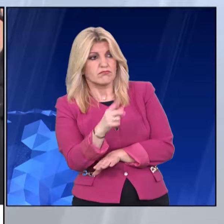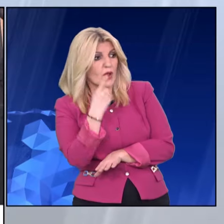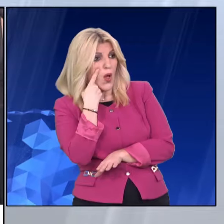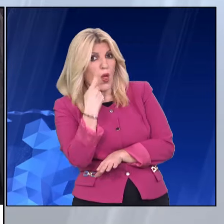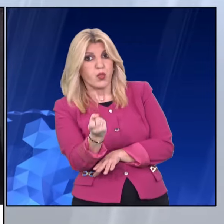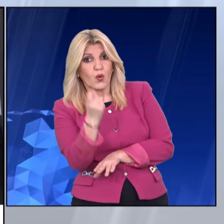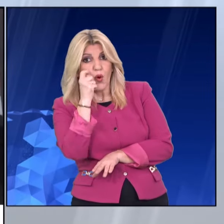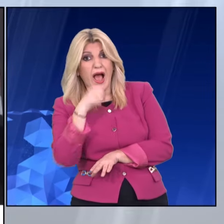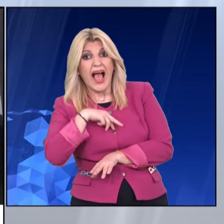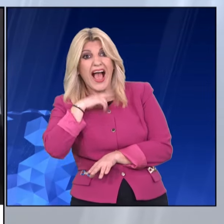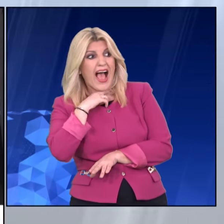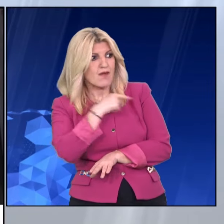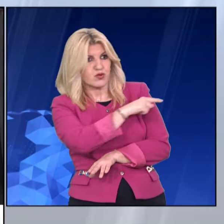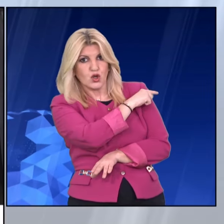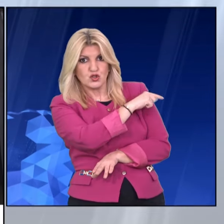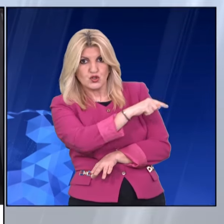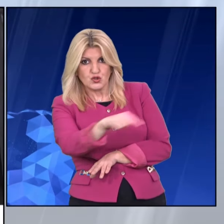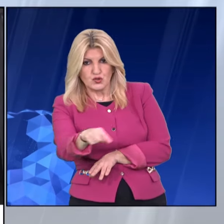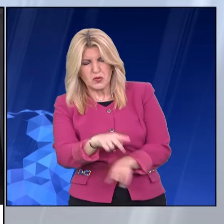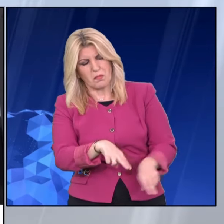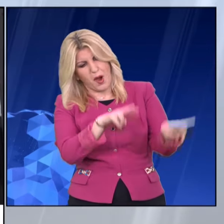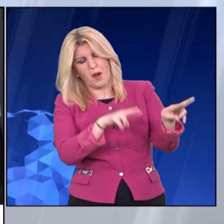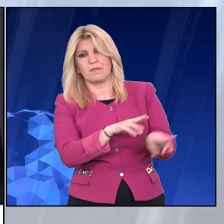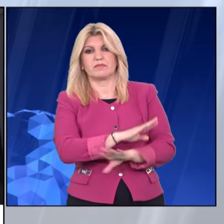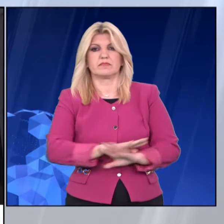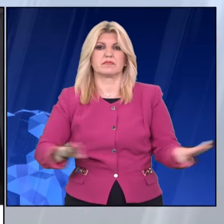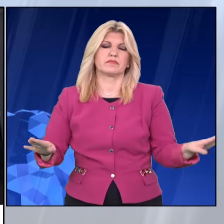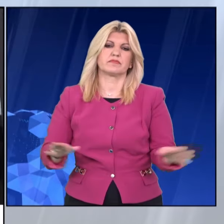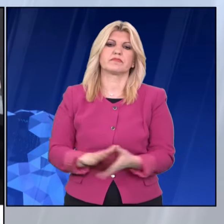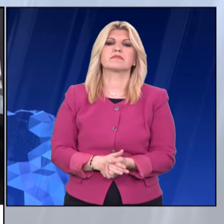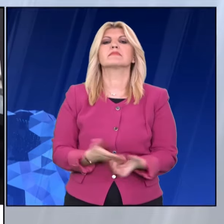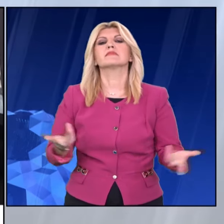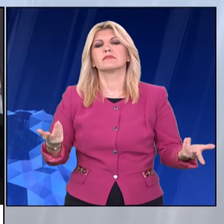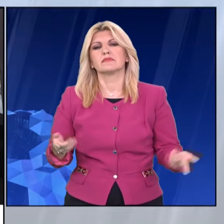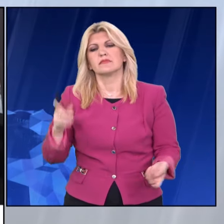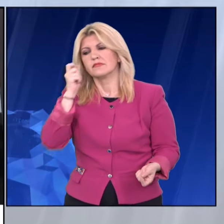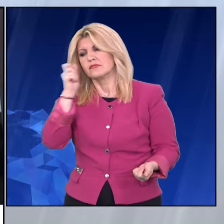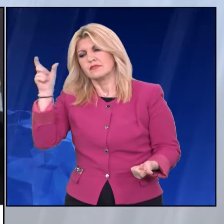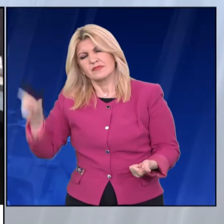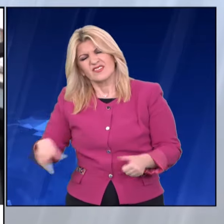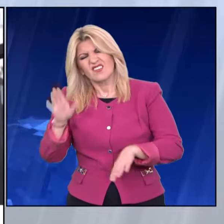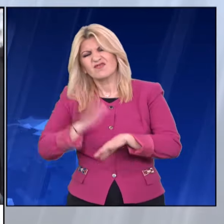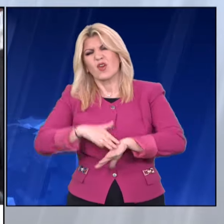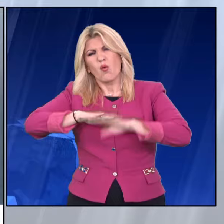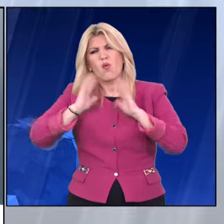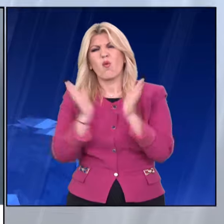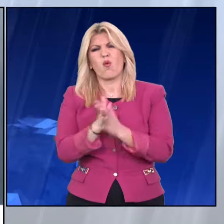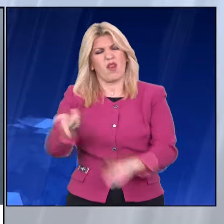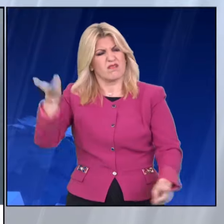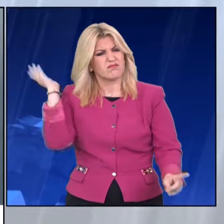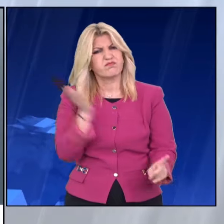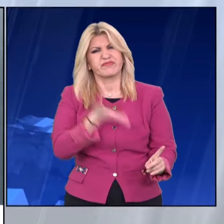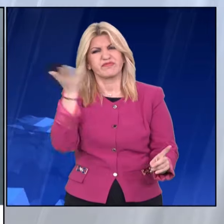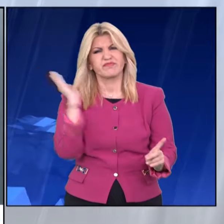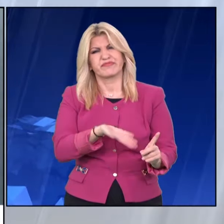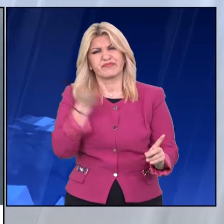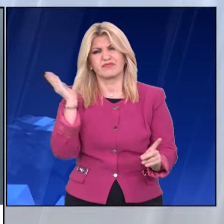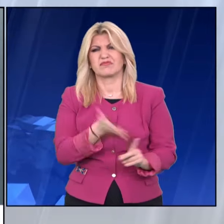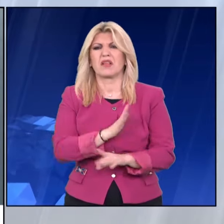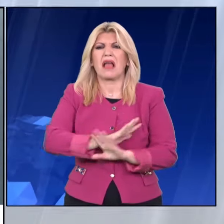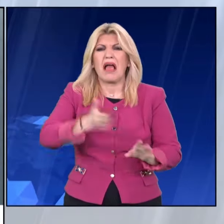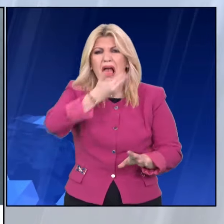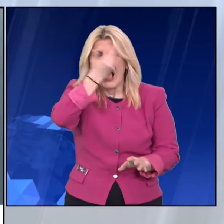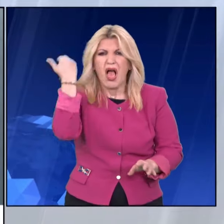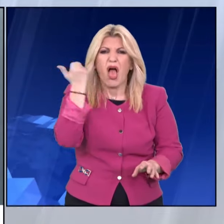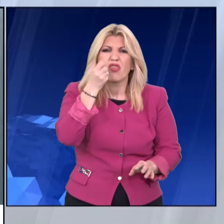Έδερνε τη γυναίκα του και την κόρη του. Όταν τον εγκατέλειψαν, ήρθε εδώ και τον σκότωσε το Στέλιο. Τον θεώρησε υπεύθυνο. Ο μόνος που δεν ήταν υπεύθυνος. Όλοι στη γειτονιά που γνώριζαν το